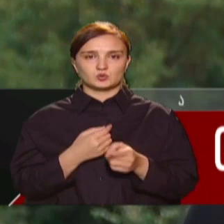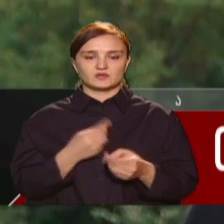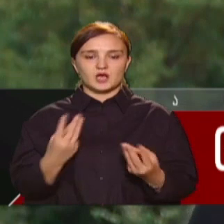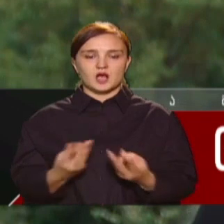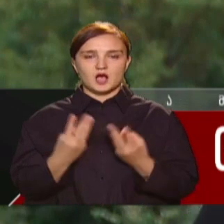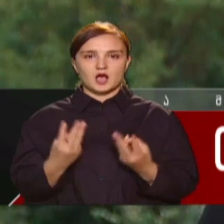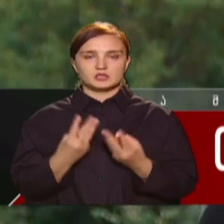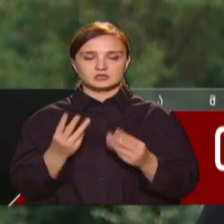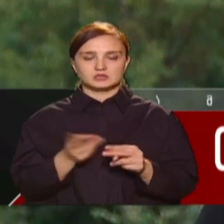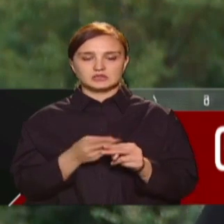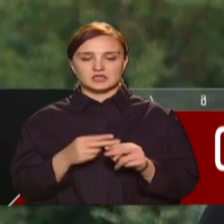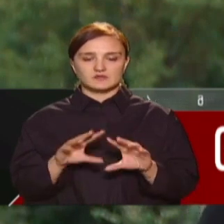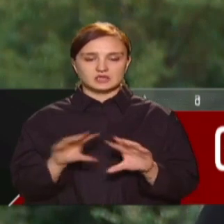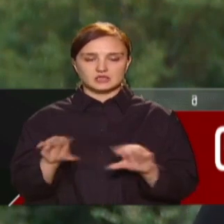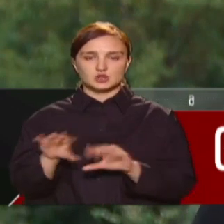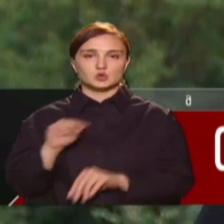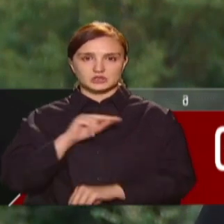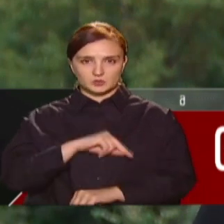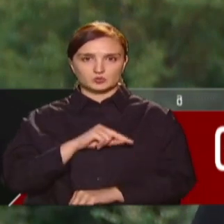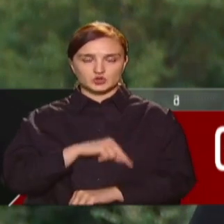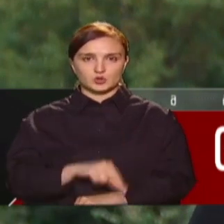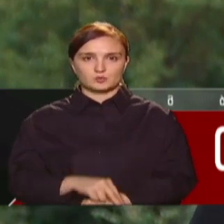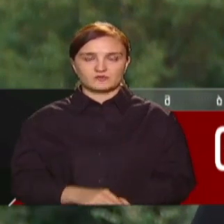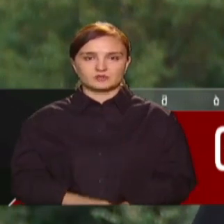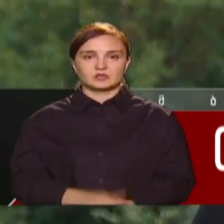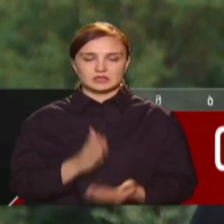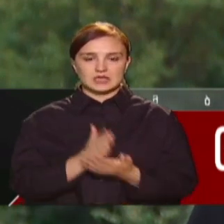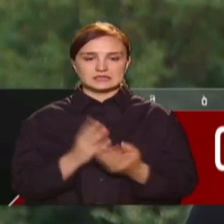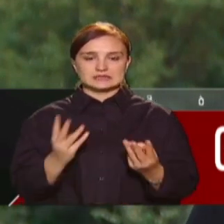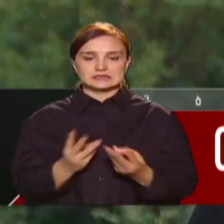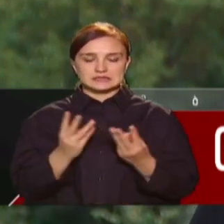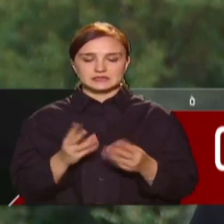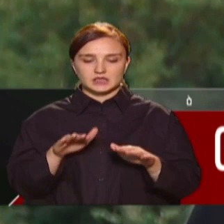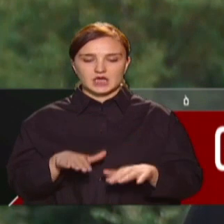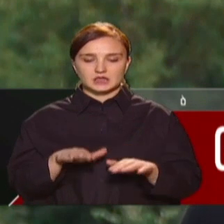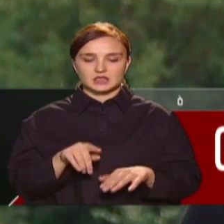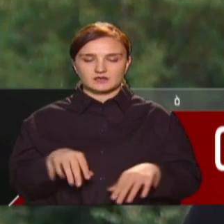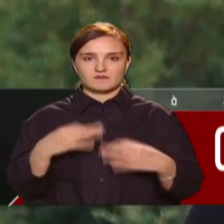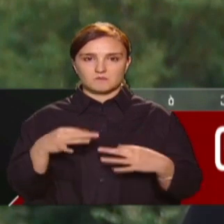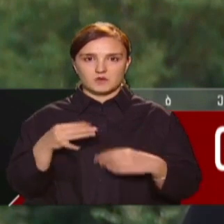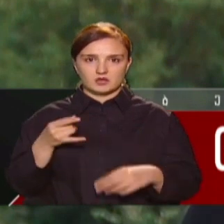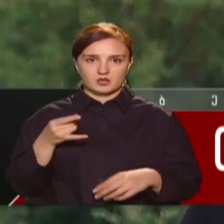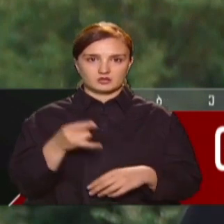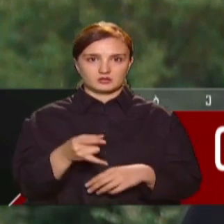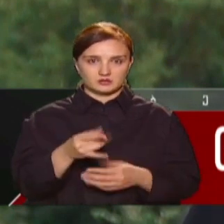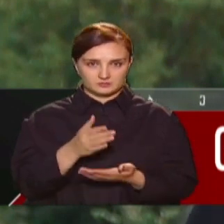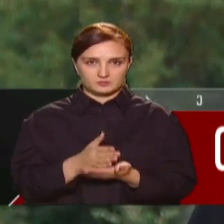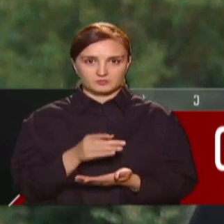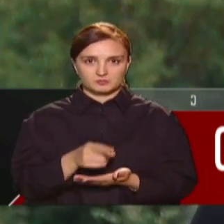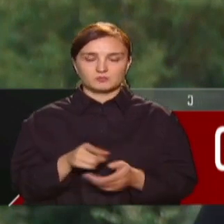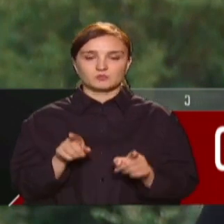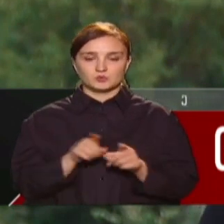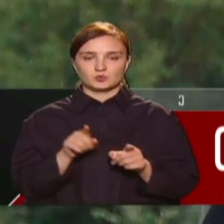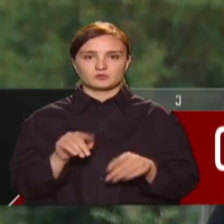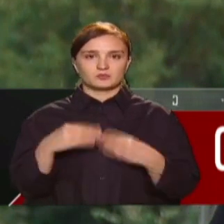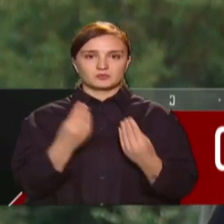khandzris salikvidatsio samushaoebi. Miqvanelia tsetsxlis kerebamde saavtomobilo gza, aseve